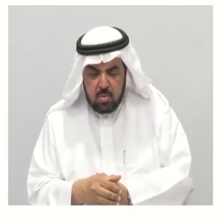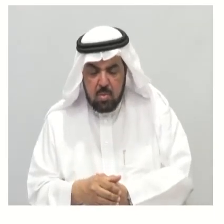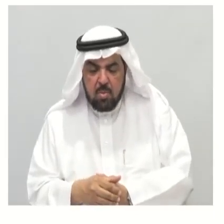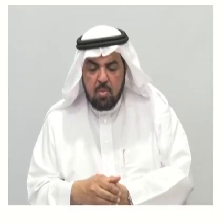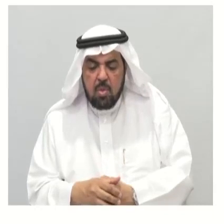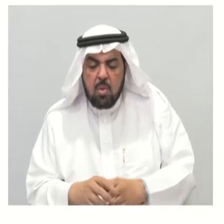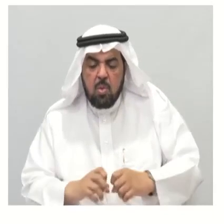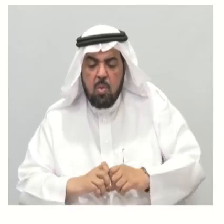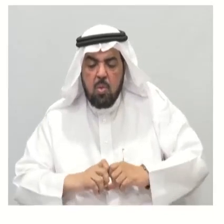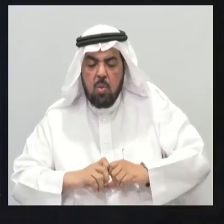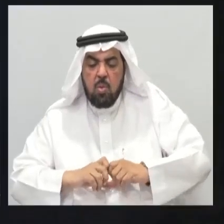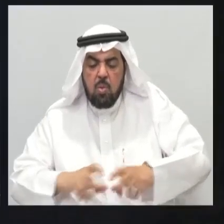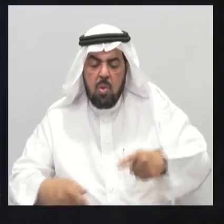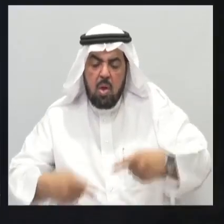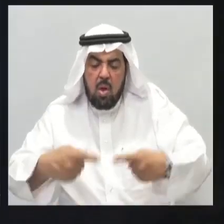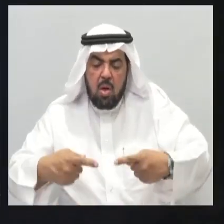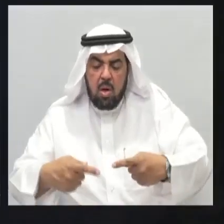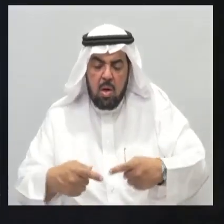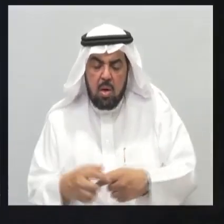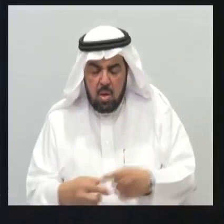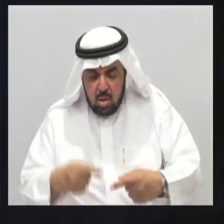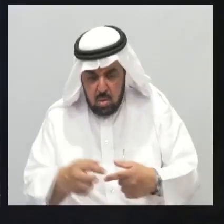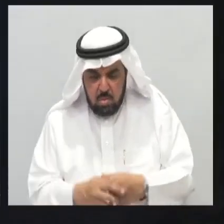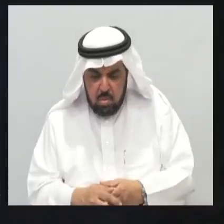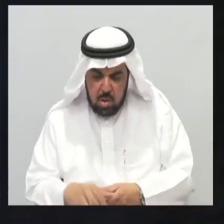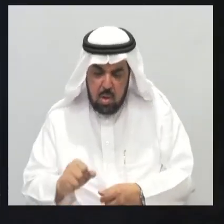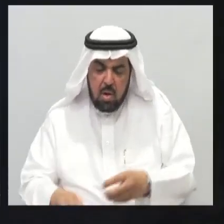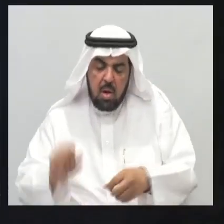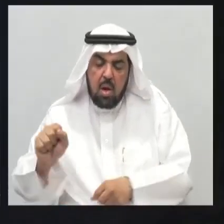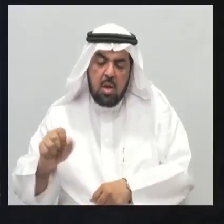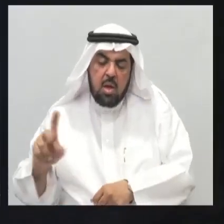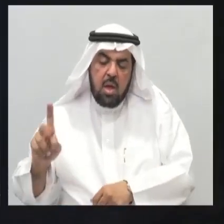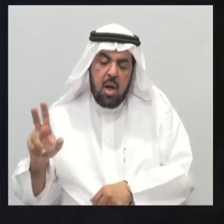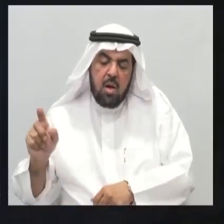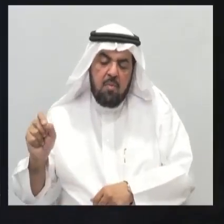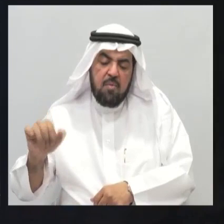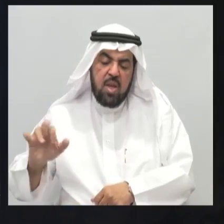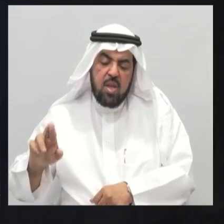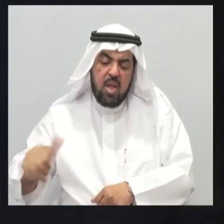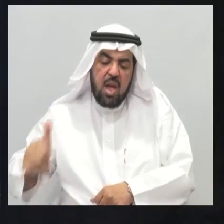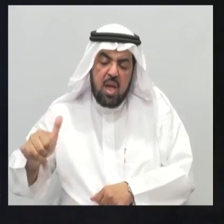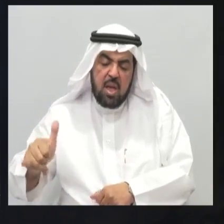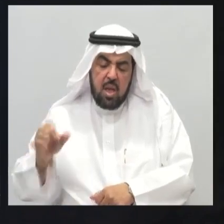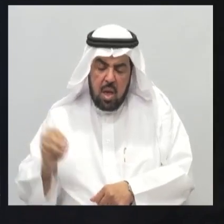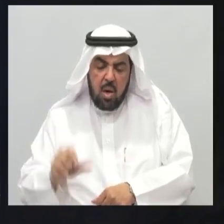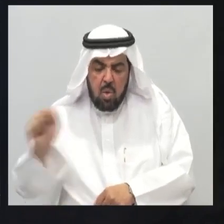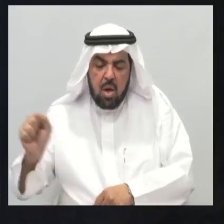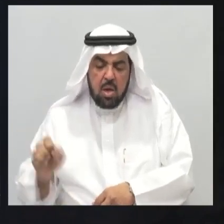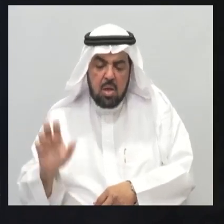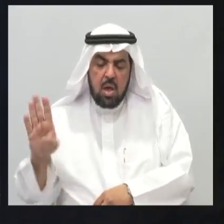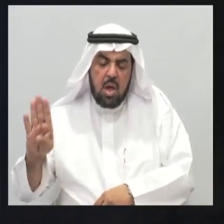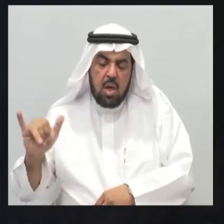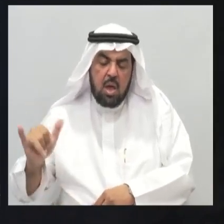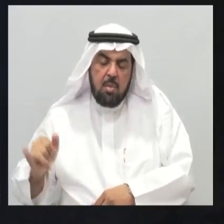إذن قارن بين الخاصية الفيزيائية وتعلمناها في الدرس الماضي والخاصية